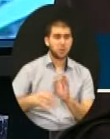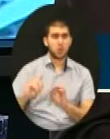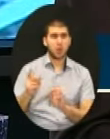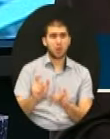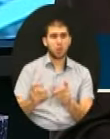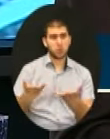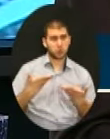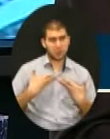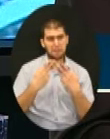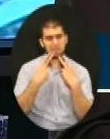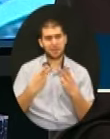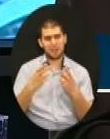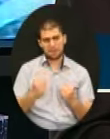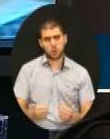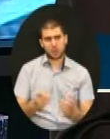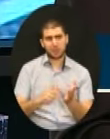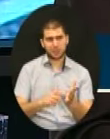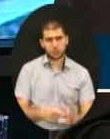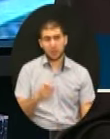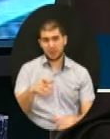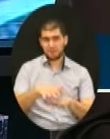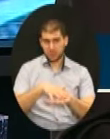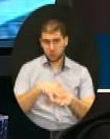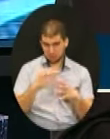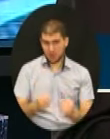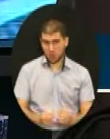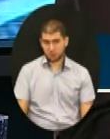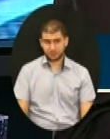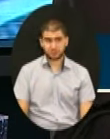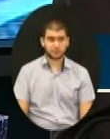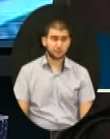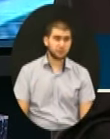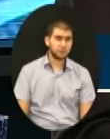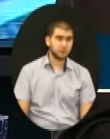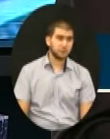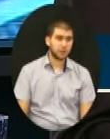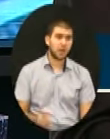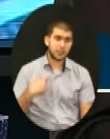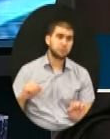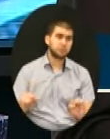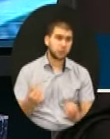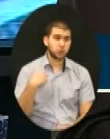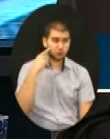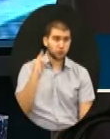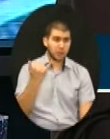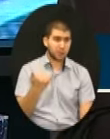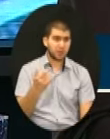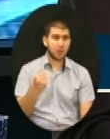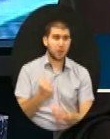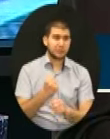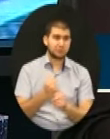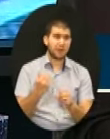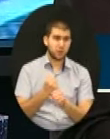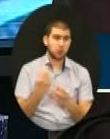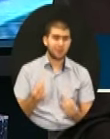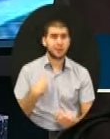לי את המענה הביטחוני הנדרש. כן, ואתה מרגיש בטוח. אני משתדל, אני חושב שכן, שעושים את העבודה, ואני